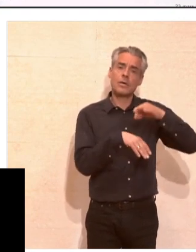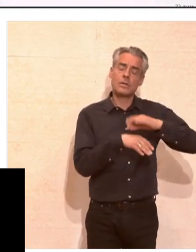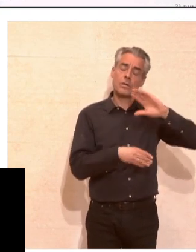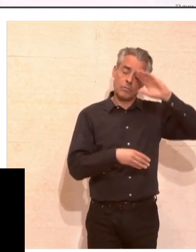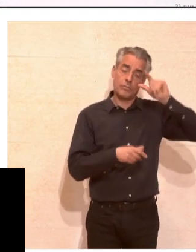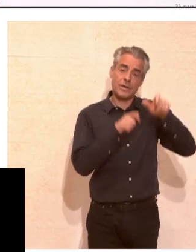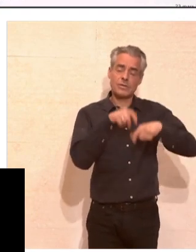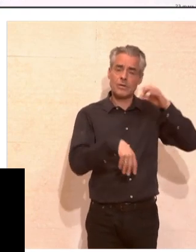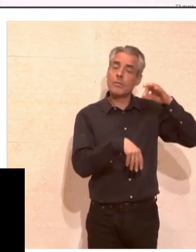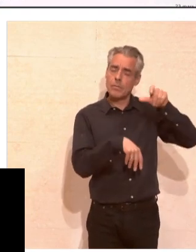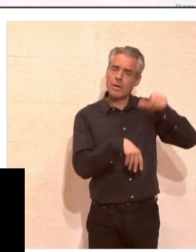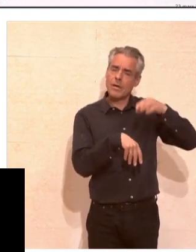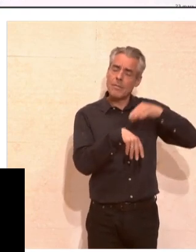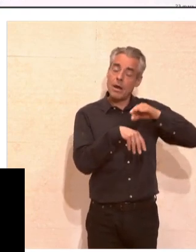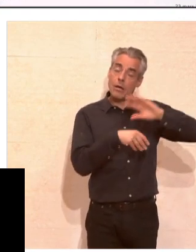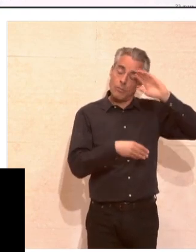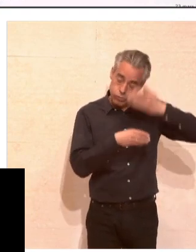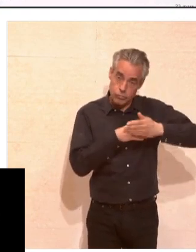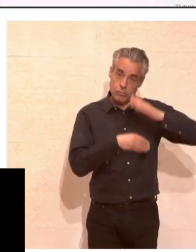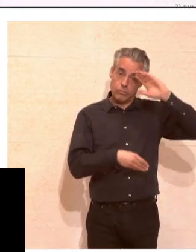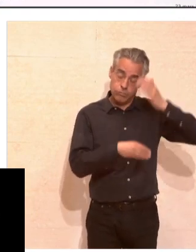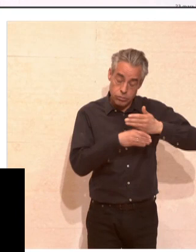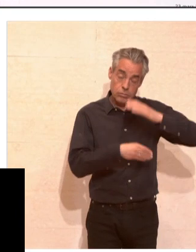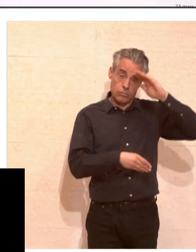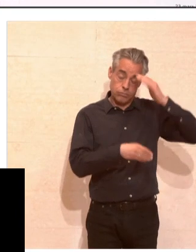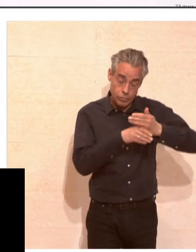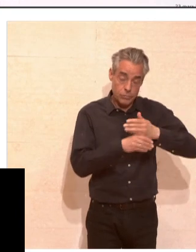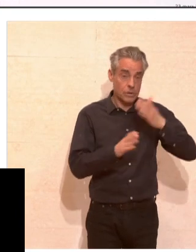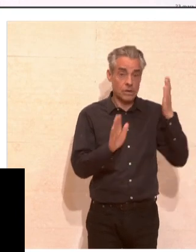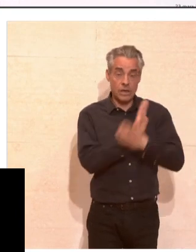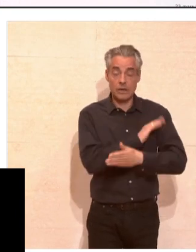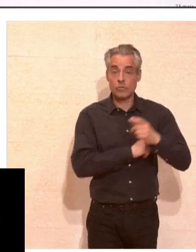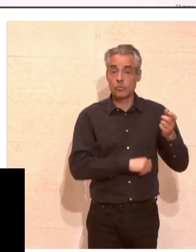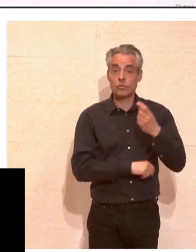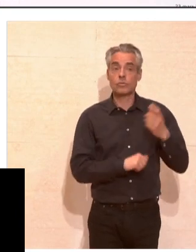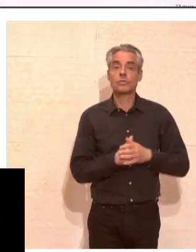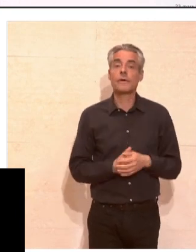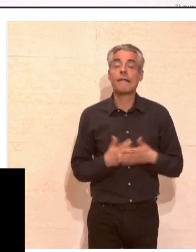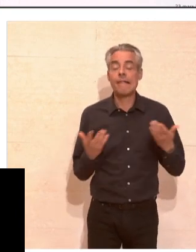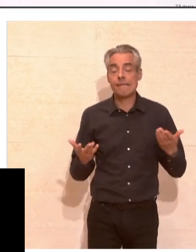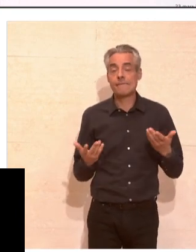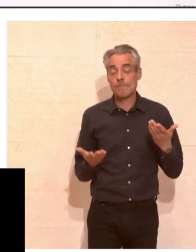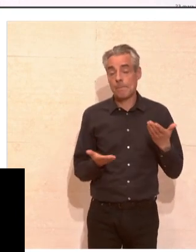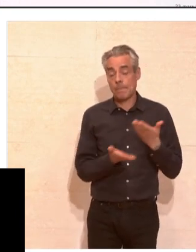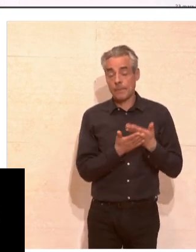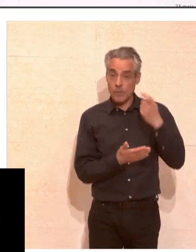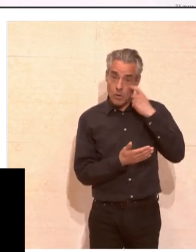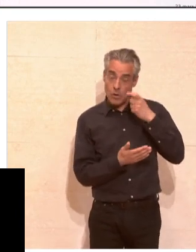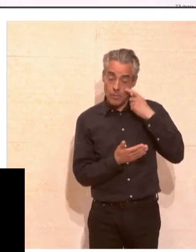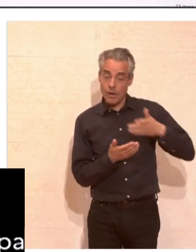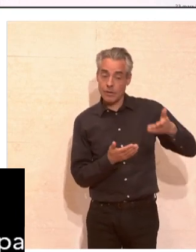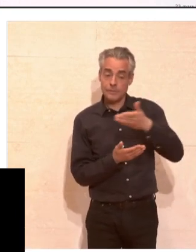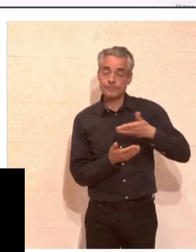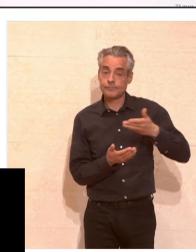cette particularité de s'endormir en sommeil paradoxal, ce qui n'est pas du tout le cas, évidemment, dans la population normale. Et en fait, on voit